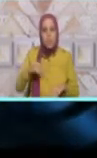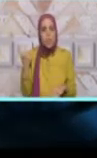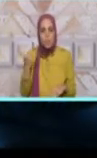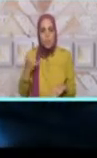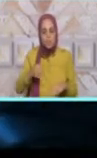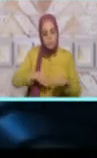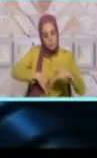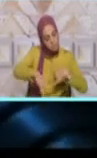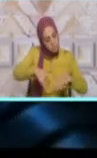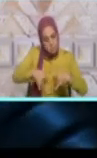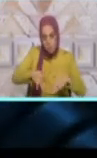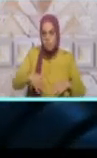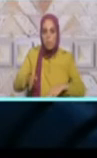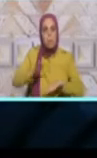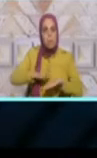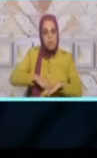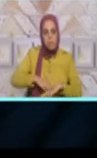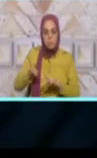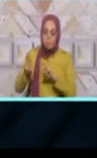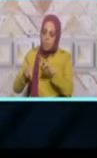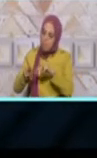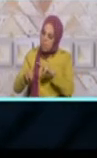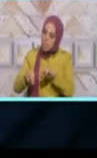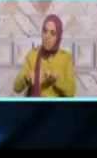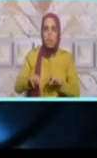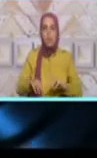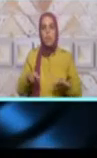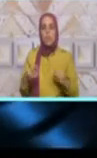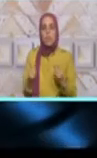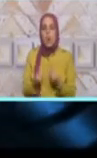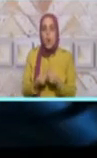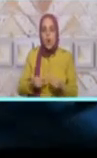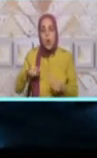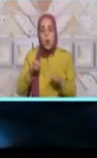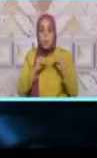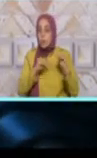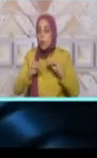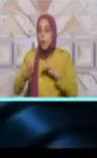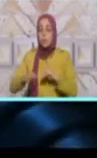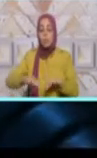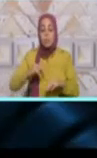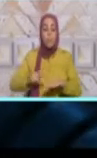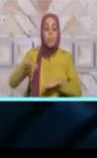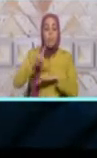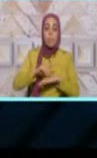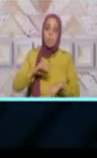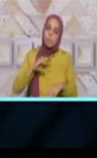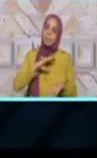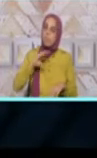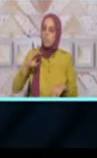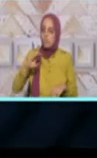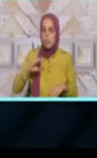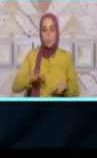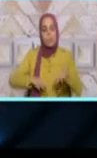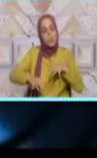الأرصدة الاستراتيجية من هذه السلع. يمكن هناك توجيهات من القيادة السياسية، وكذلك